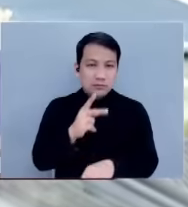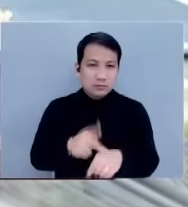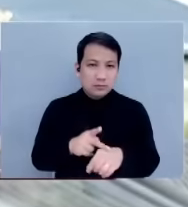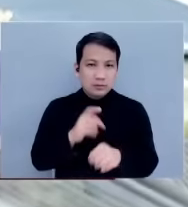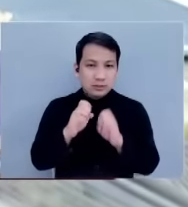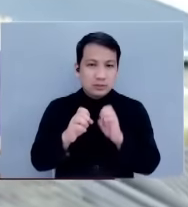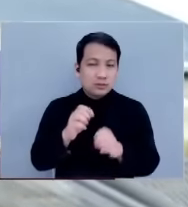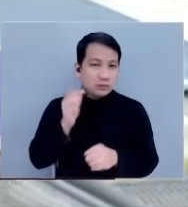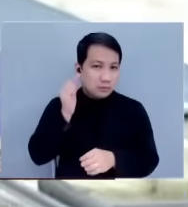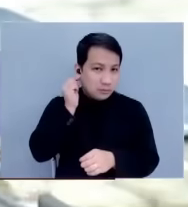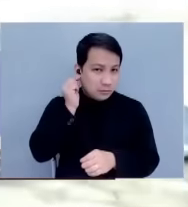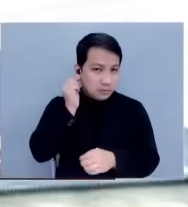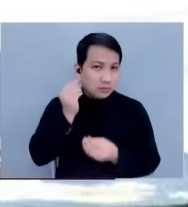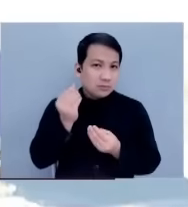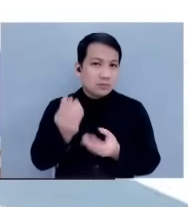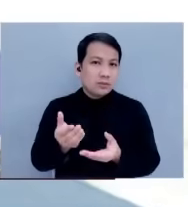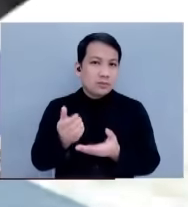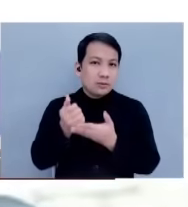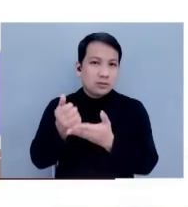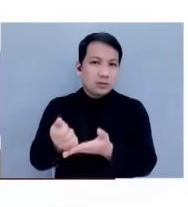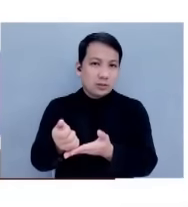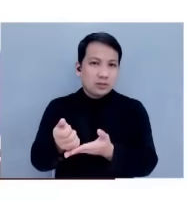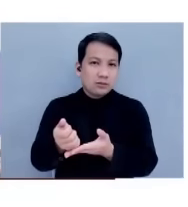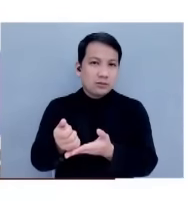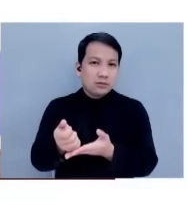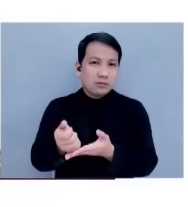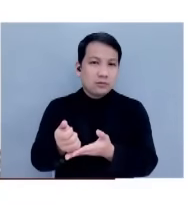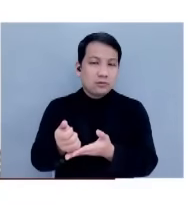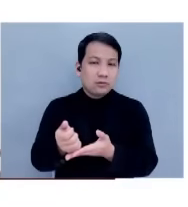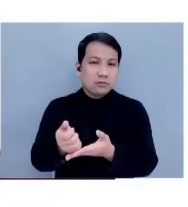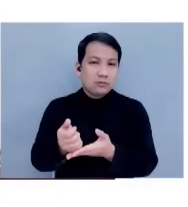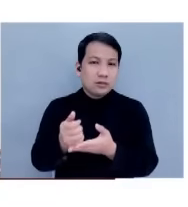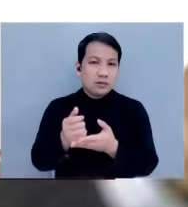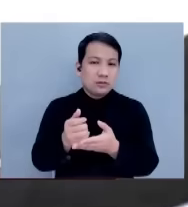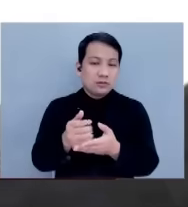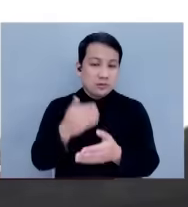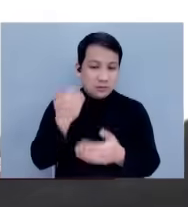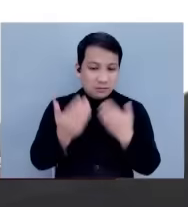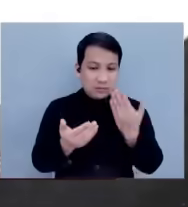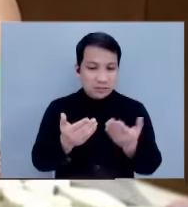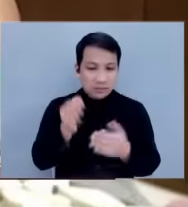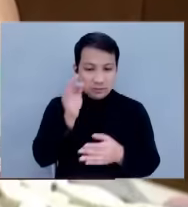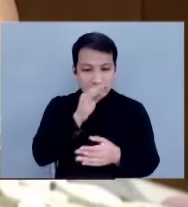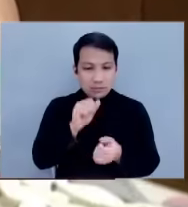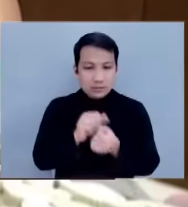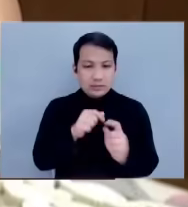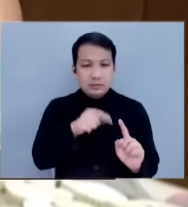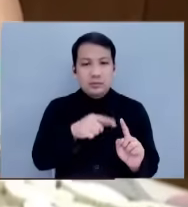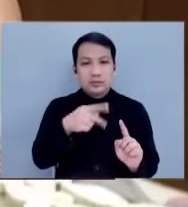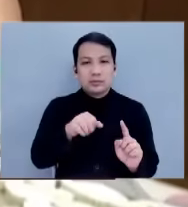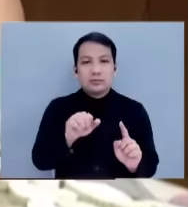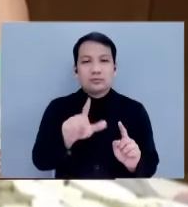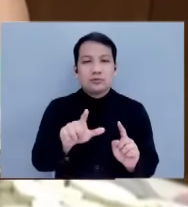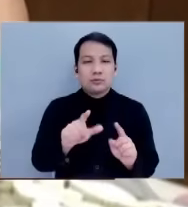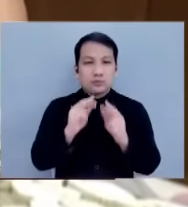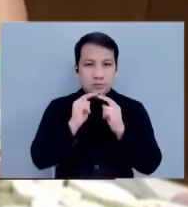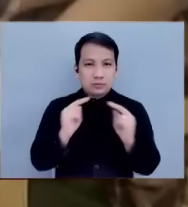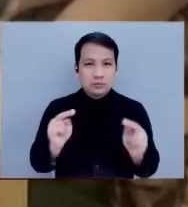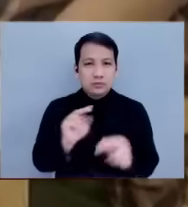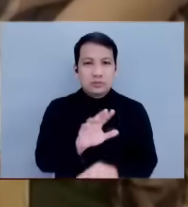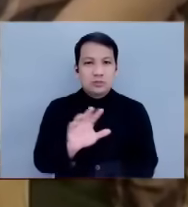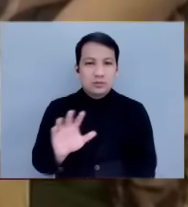na mabibigyan ng tulong ang mga naulila ng mga Pilipinong nasawi sa gyera kasama na si Paul. Nagbabalita mula sa